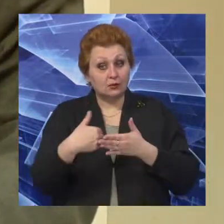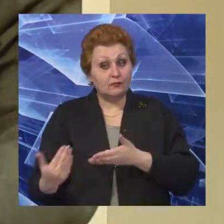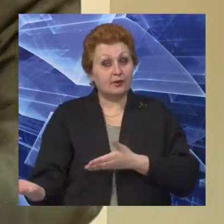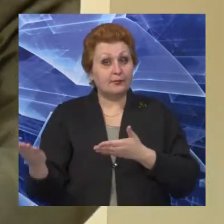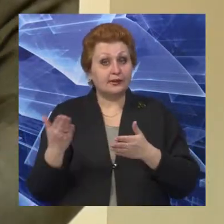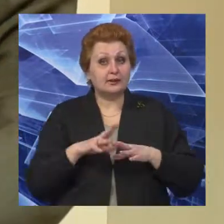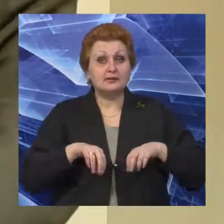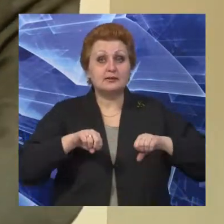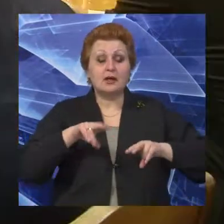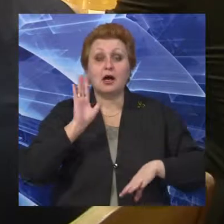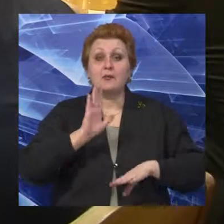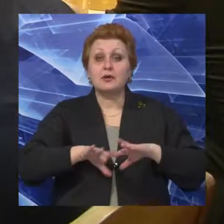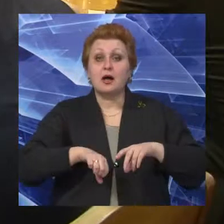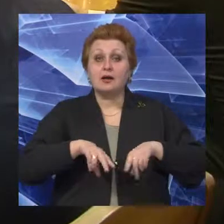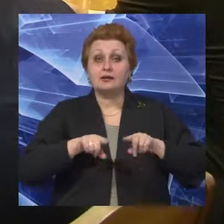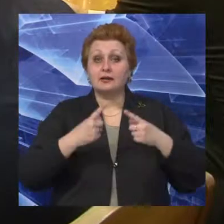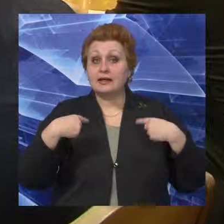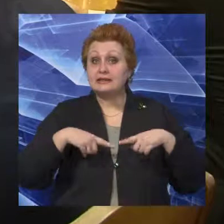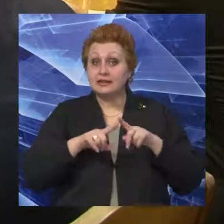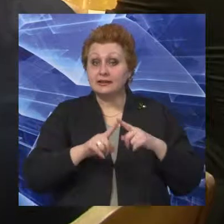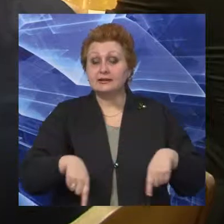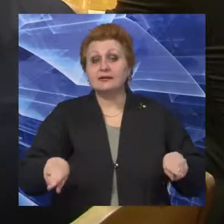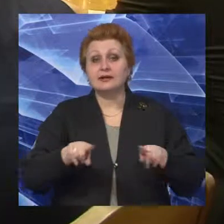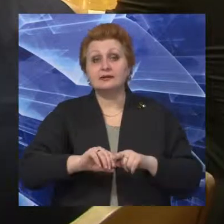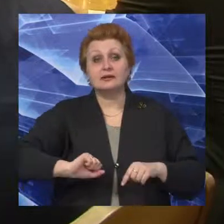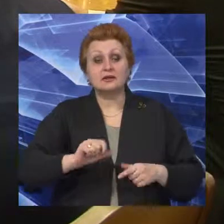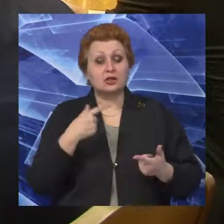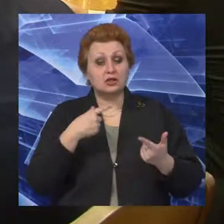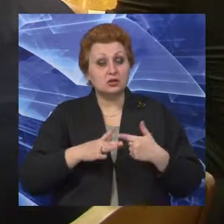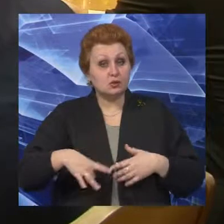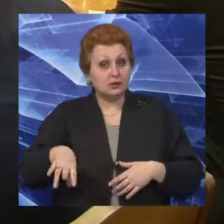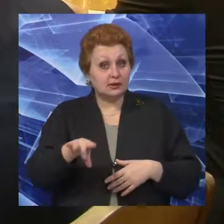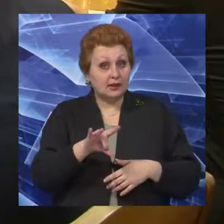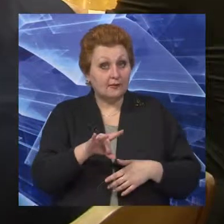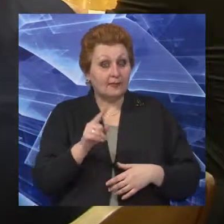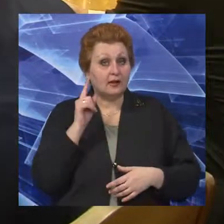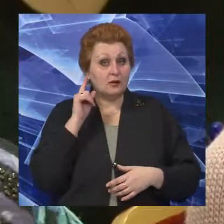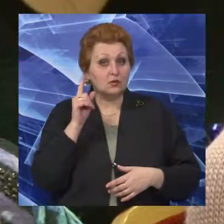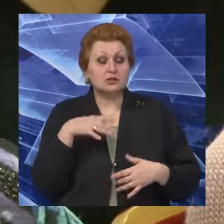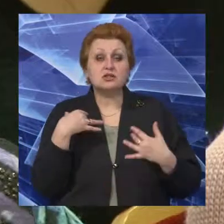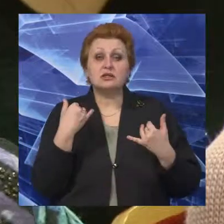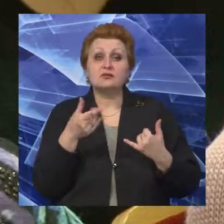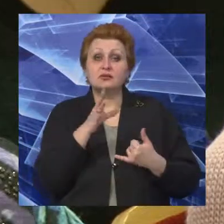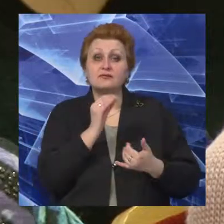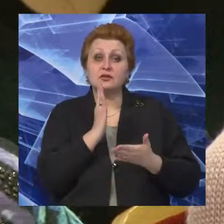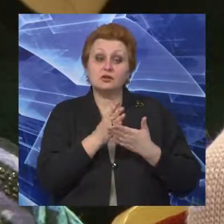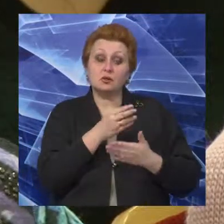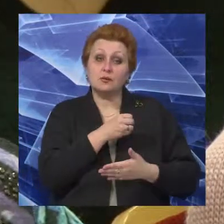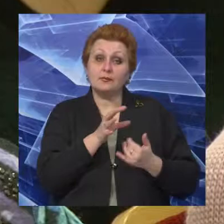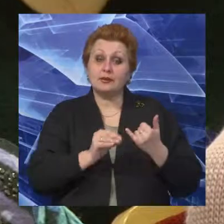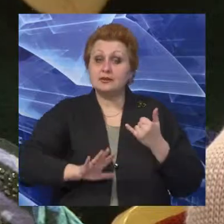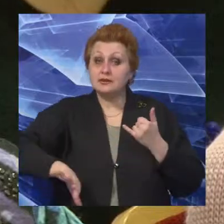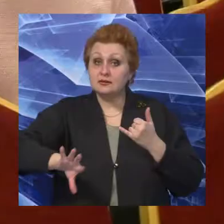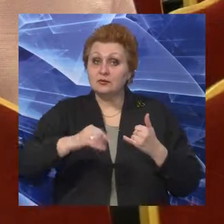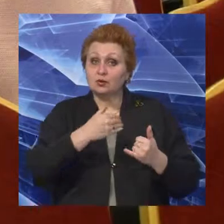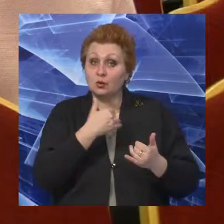нововведениях пригласили как специалистов-практиков, так и теоретиков, а также коллег из других регионов страны. Как прозвучало, всех, кто имеет земельный участок, и тех,